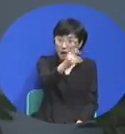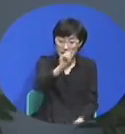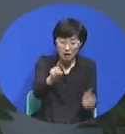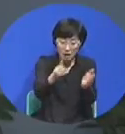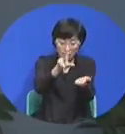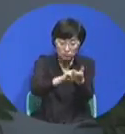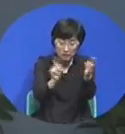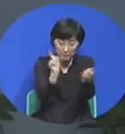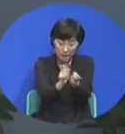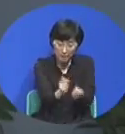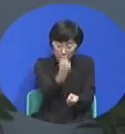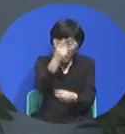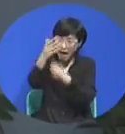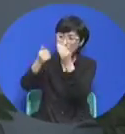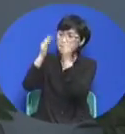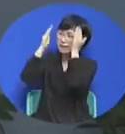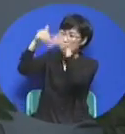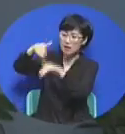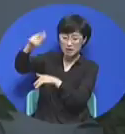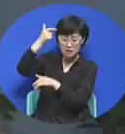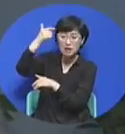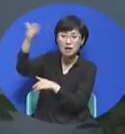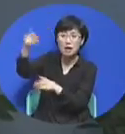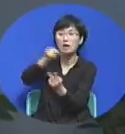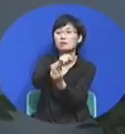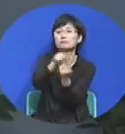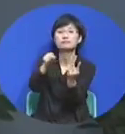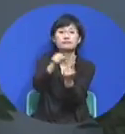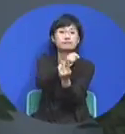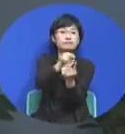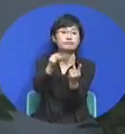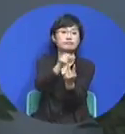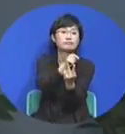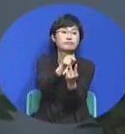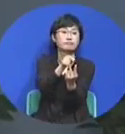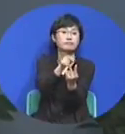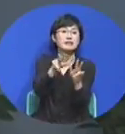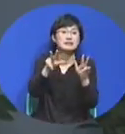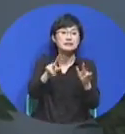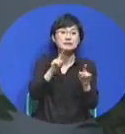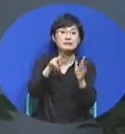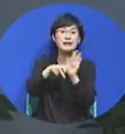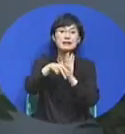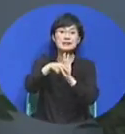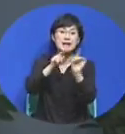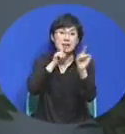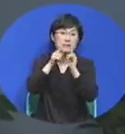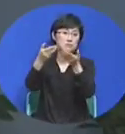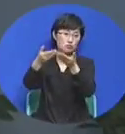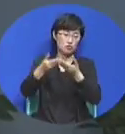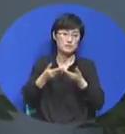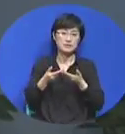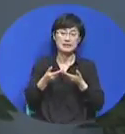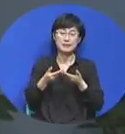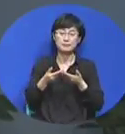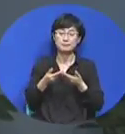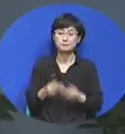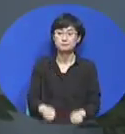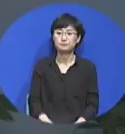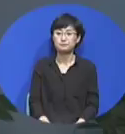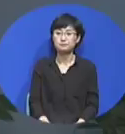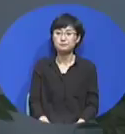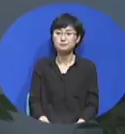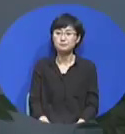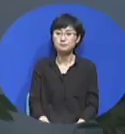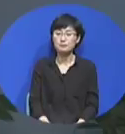of God's plan or is this leading me towards destruction? 그걸 지금 알린 겁니다. He's speaking about this. 하나님 먼저요. That's what God first reveals.